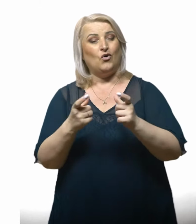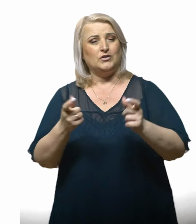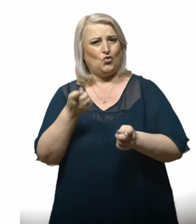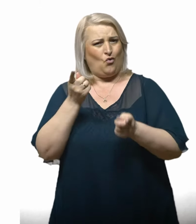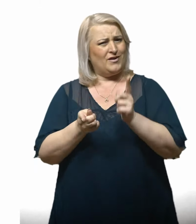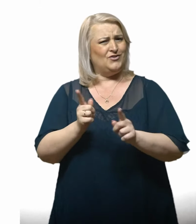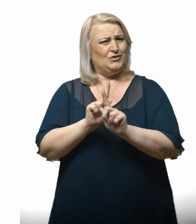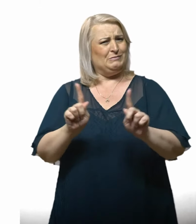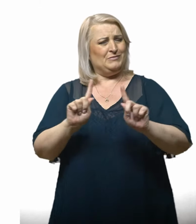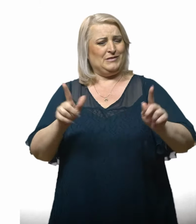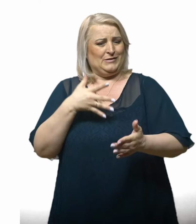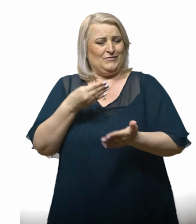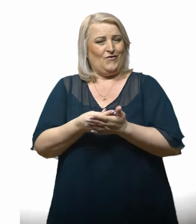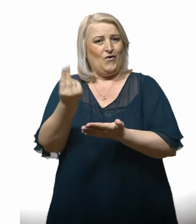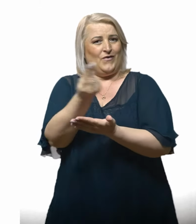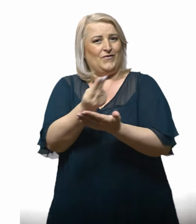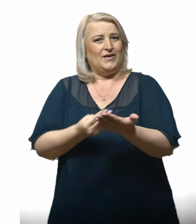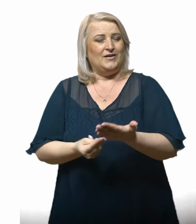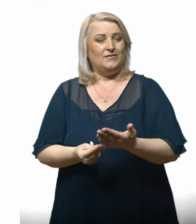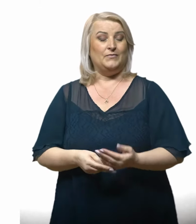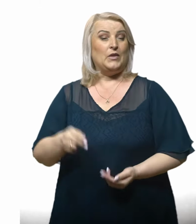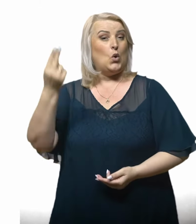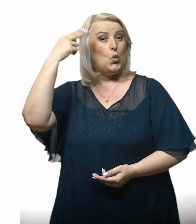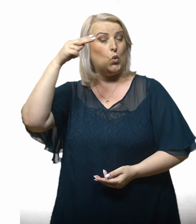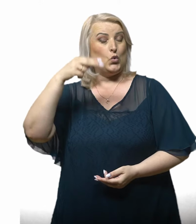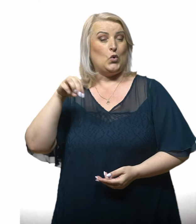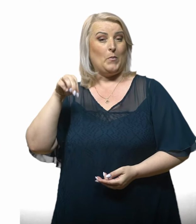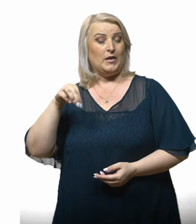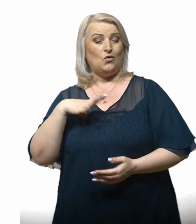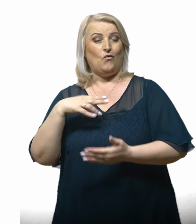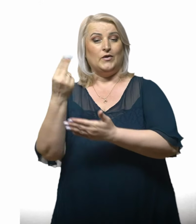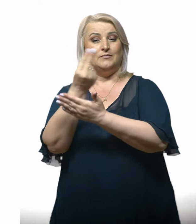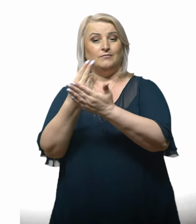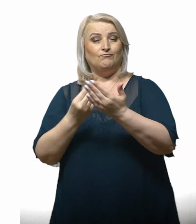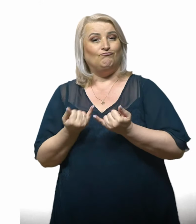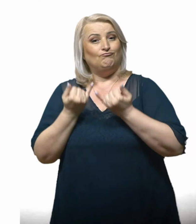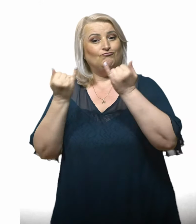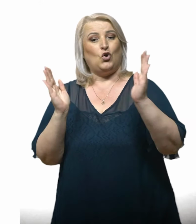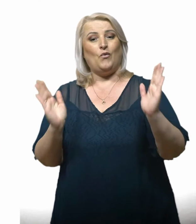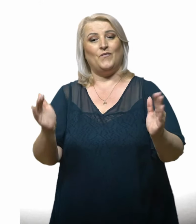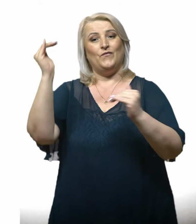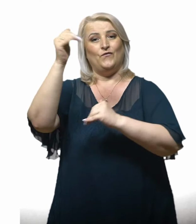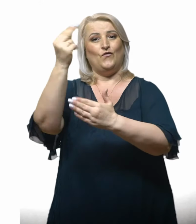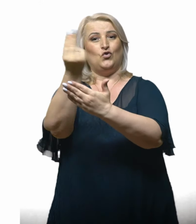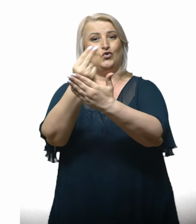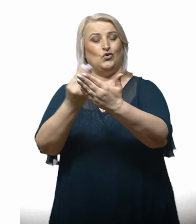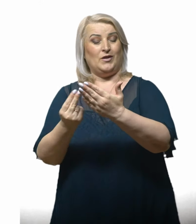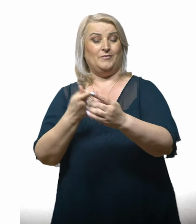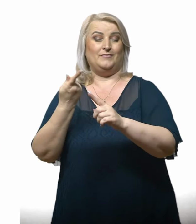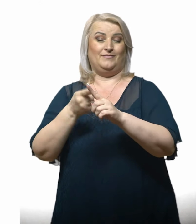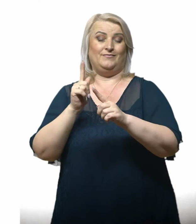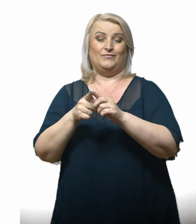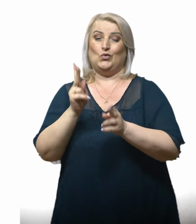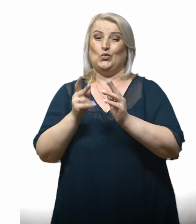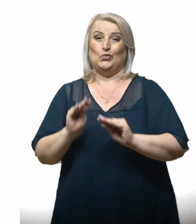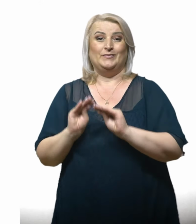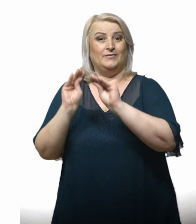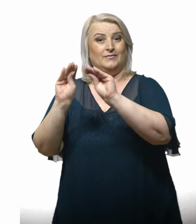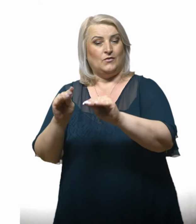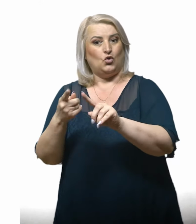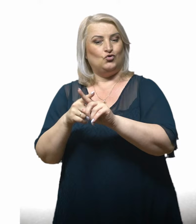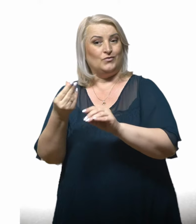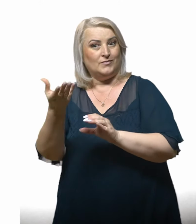originale chiar de ea create. Unchiului Matei a pictat un tablou pentru sufragerie, astfel în pușculiță a mai intrat